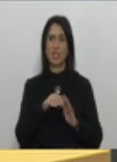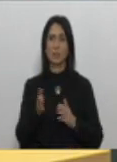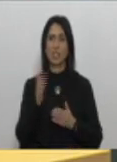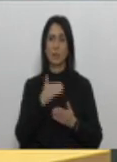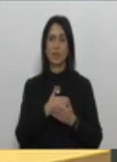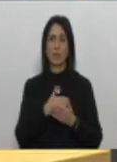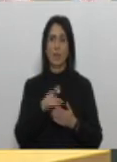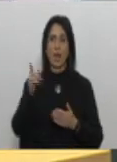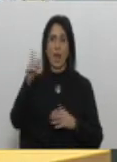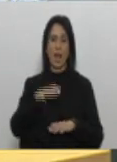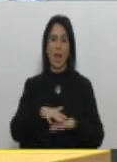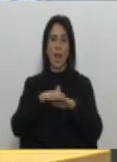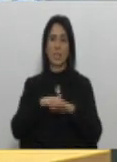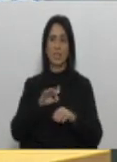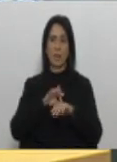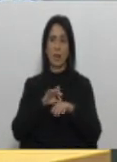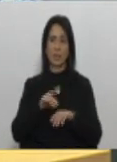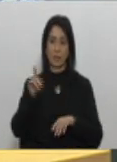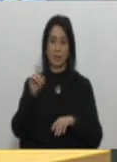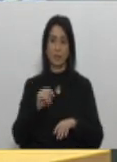შემდგომ, აი აქ აქციებს რომ მართავდით?